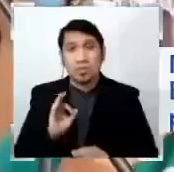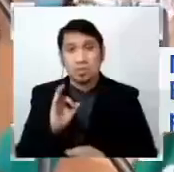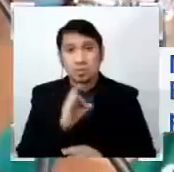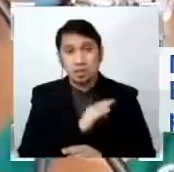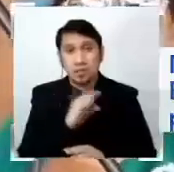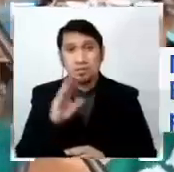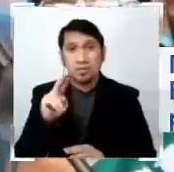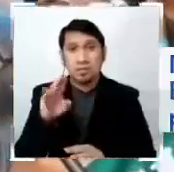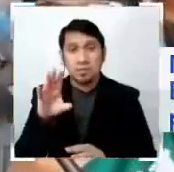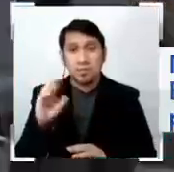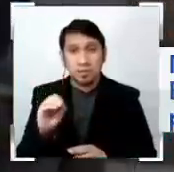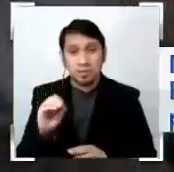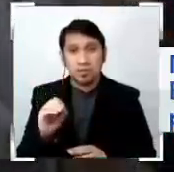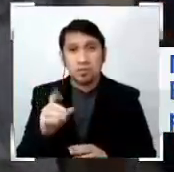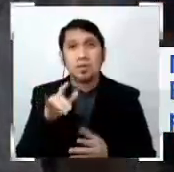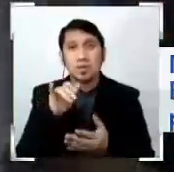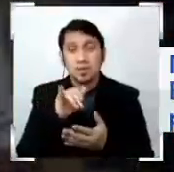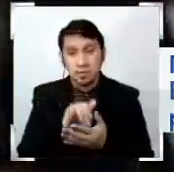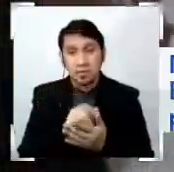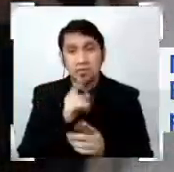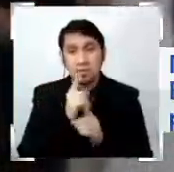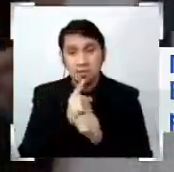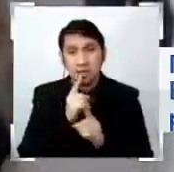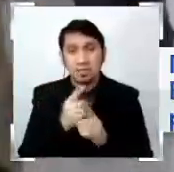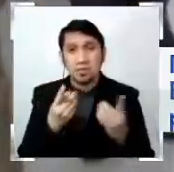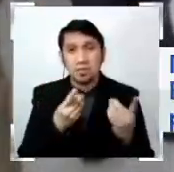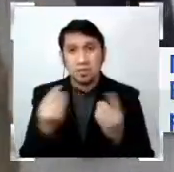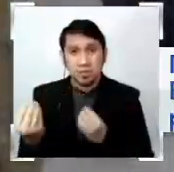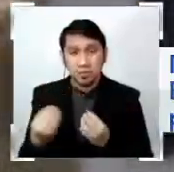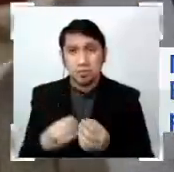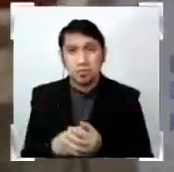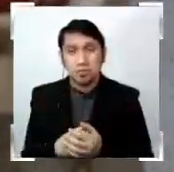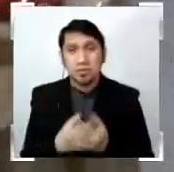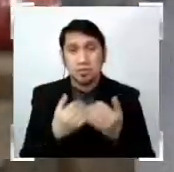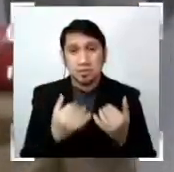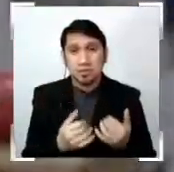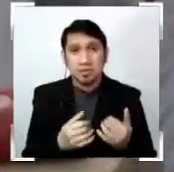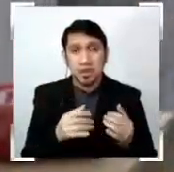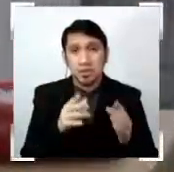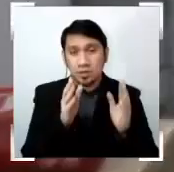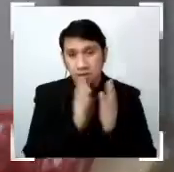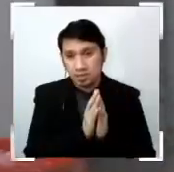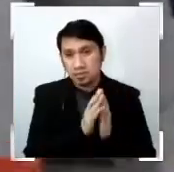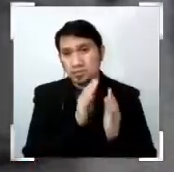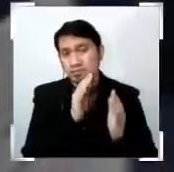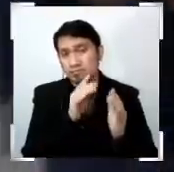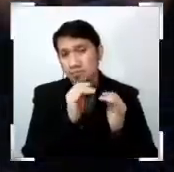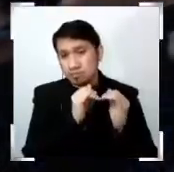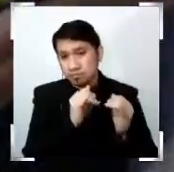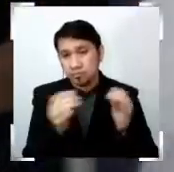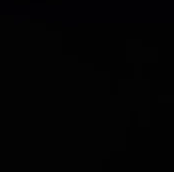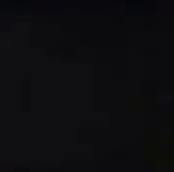simply is the right thing to do. Kinukulang pa namin ng panig ang Malacañang. Emil Sumangyo, GMA News.